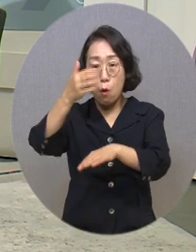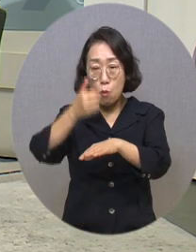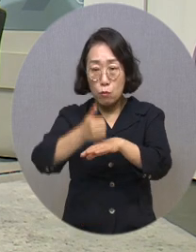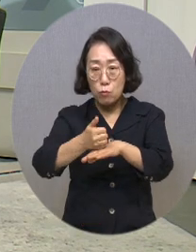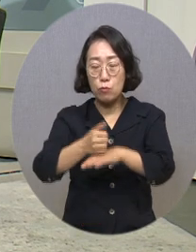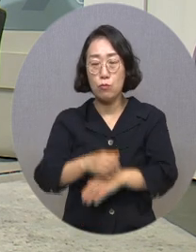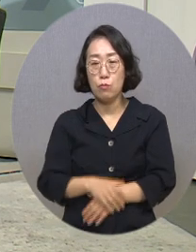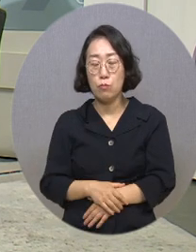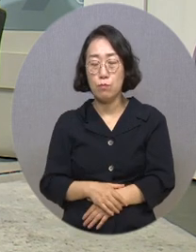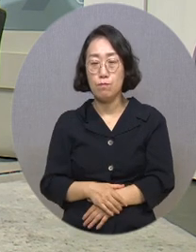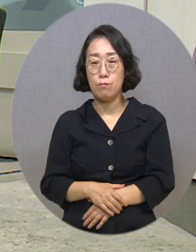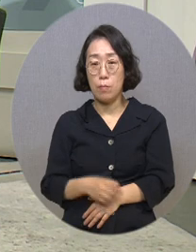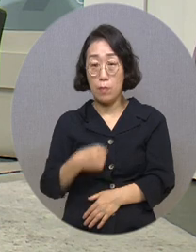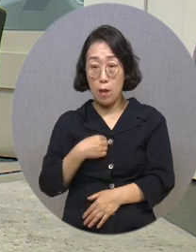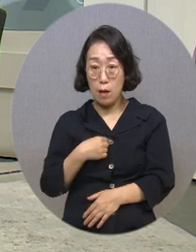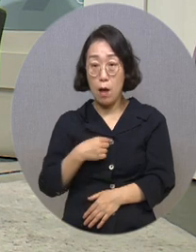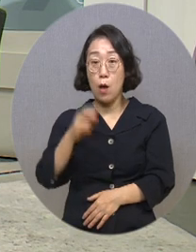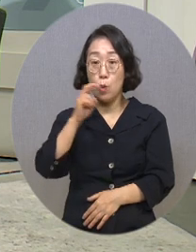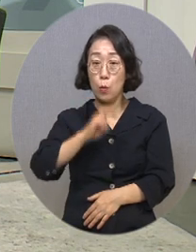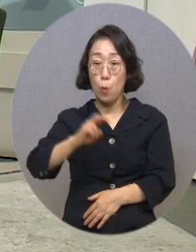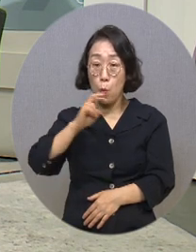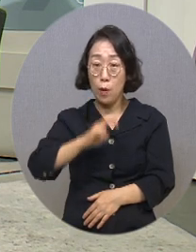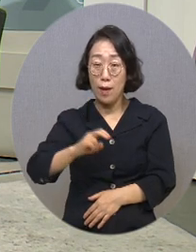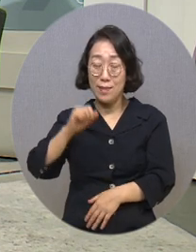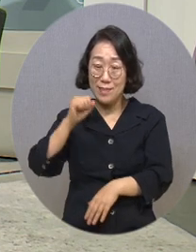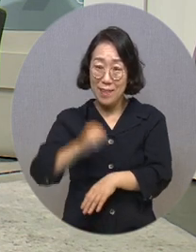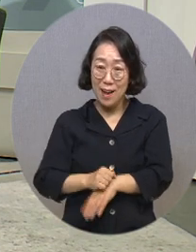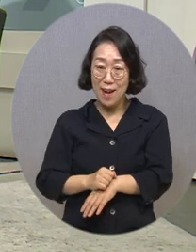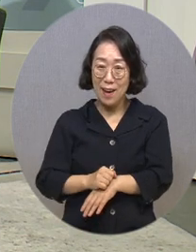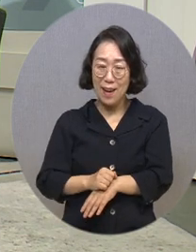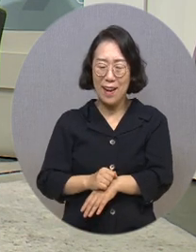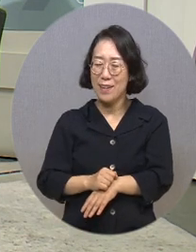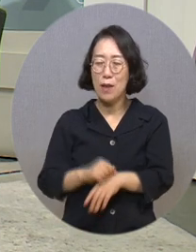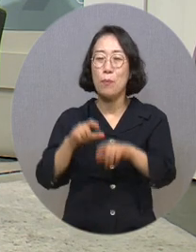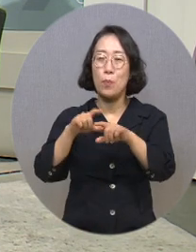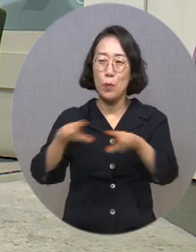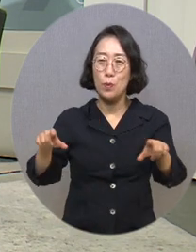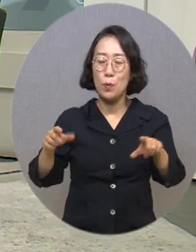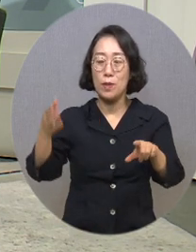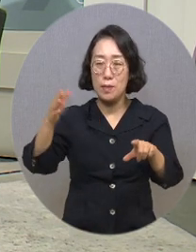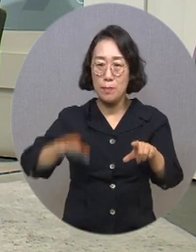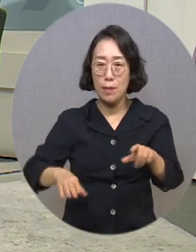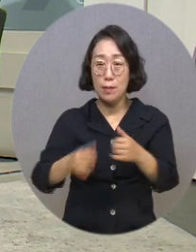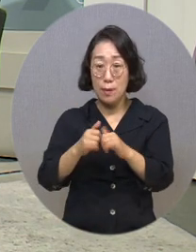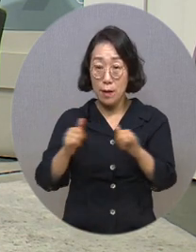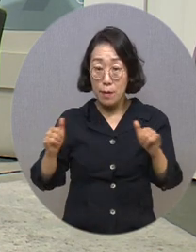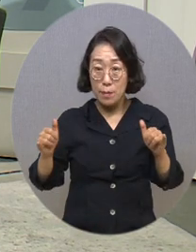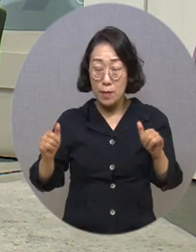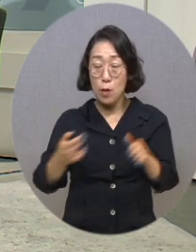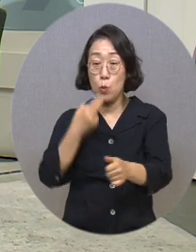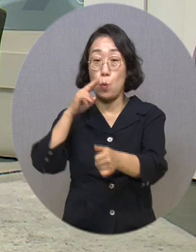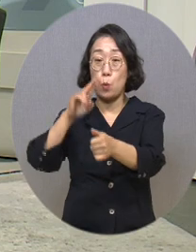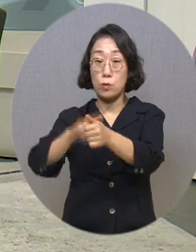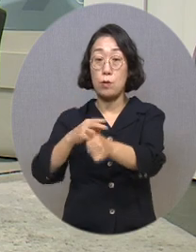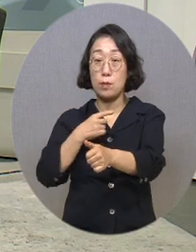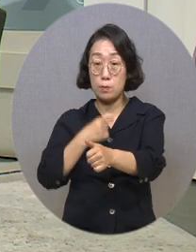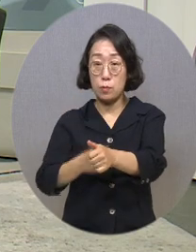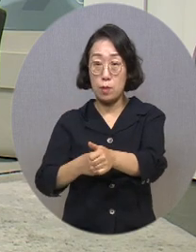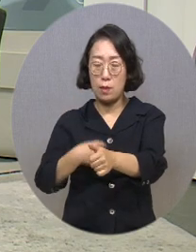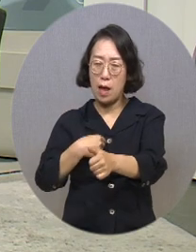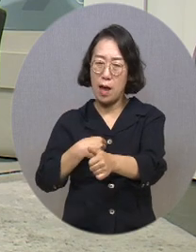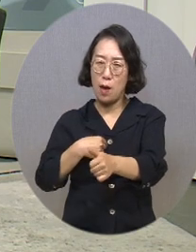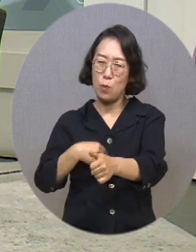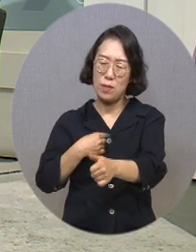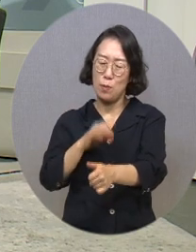또 내가 노래를 잘 불러서가 아니라 사실은 사람들이 많은 걸 도전하고 싶은데 자신의